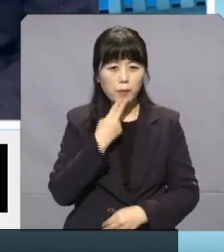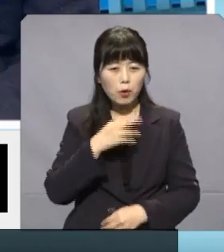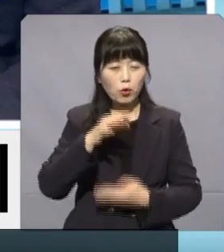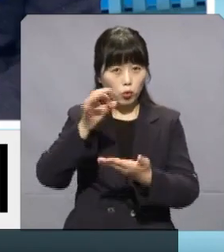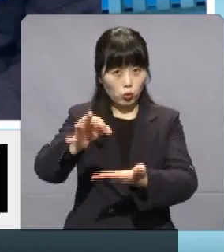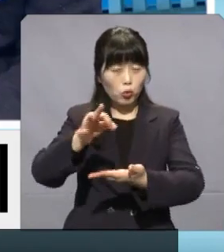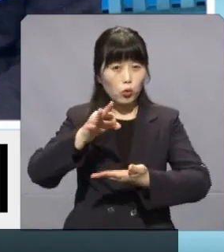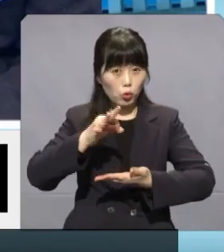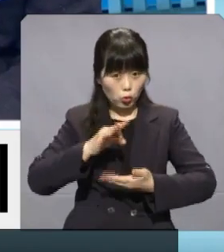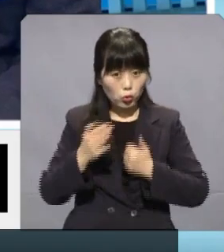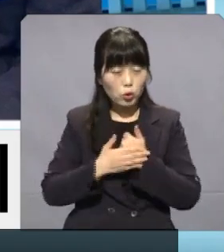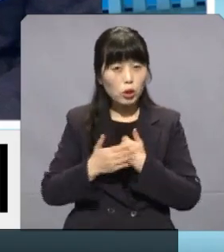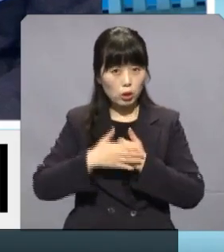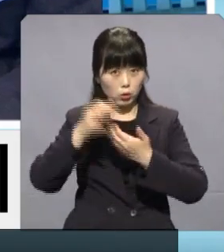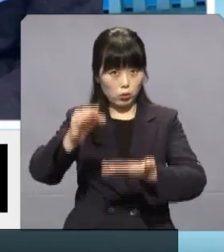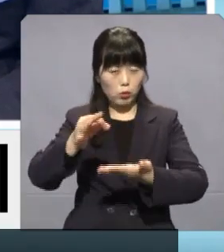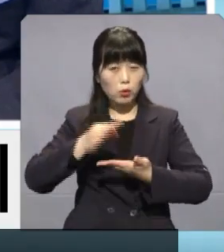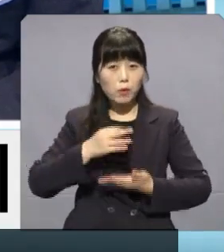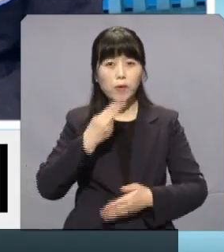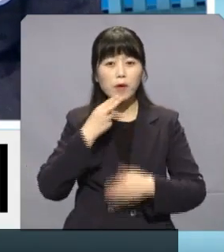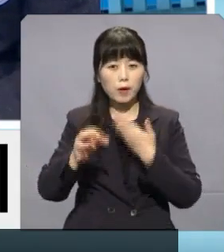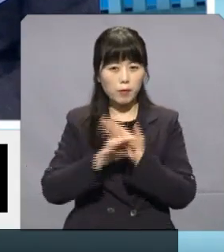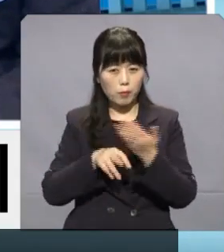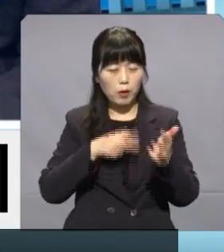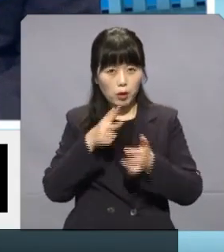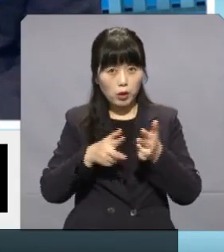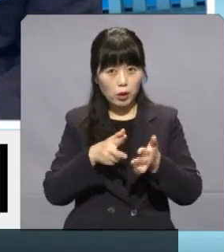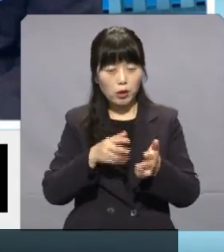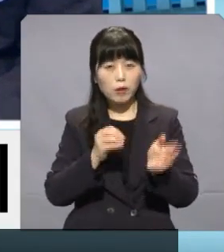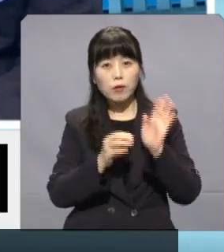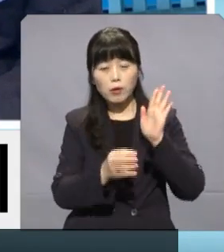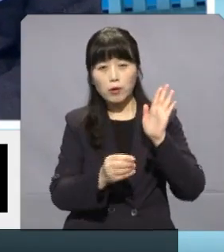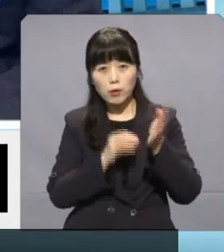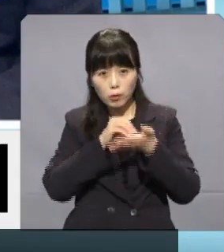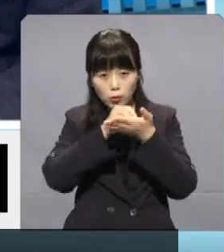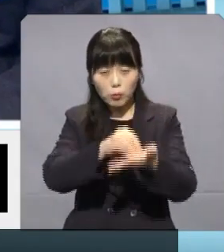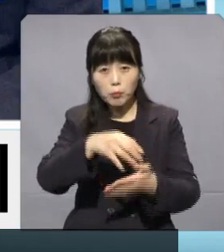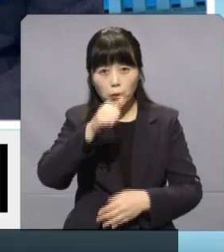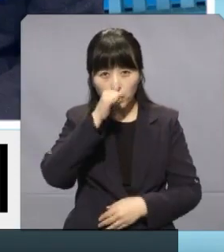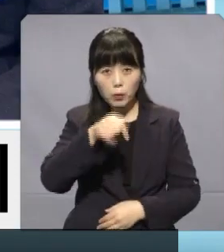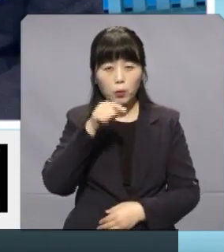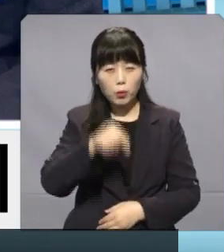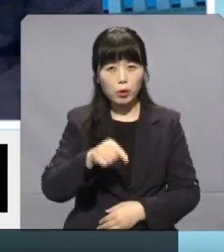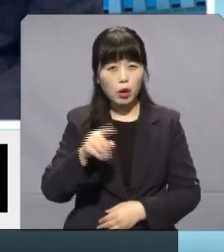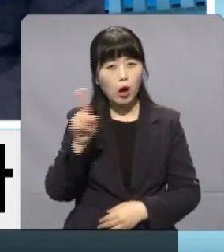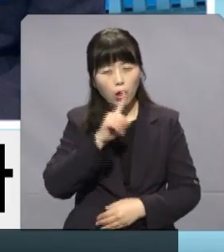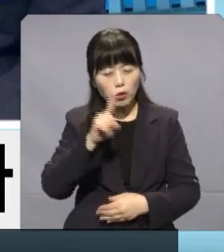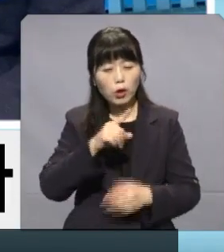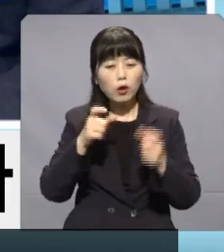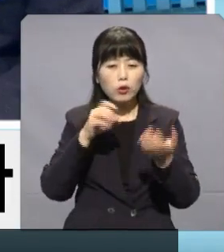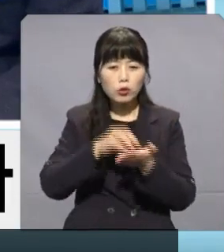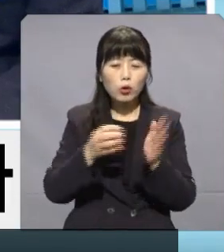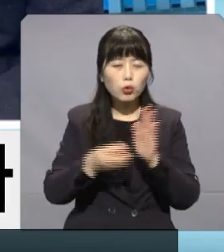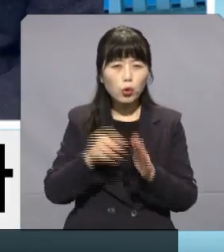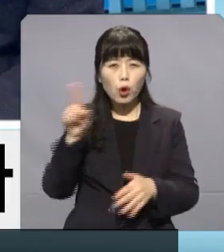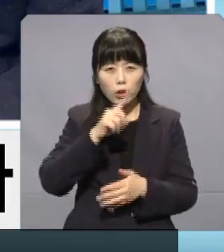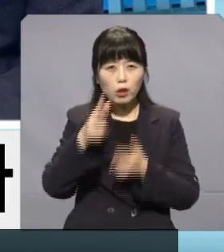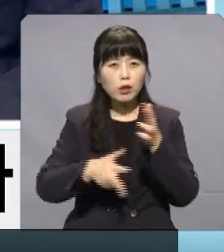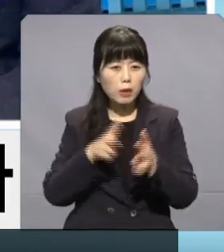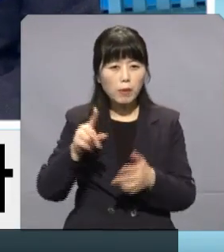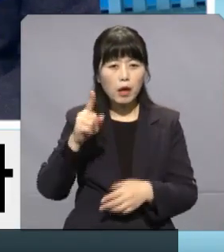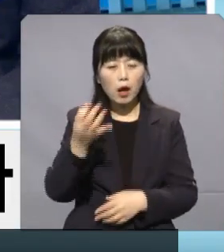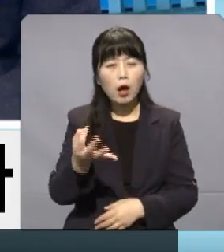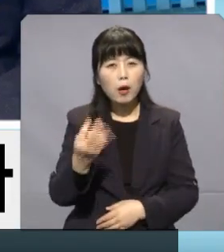타려면이 지원금을 받으려면 지원사업의 응모를 하고요 그 응모를 할 때 어떤 규모로 어떤 사업에